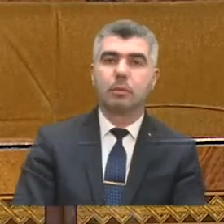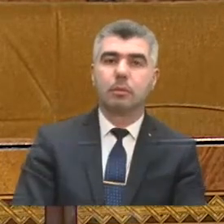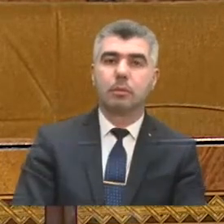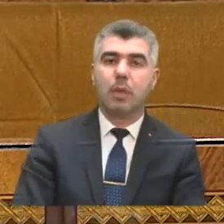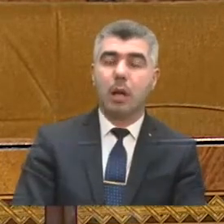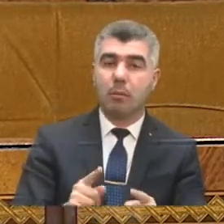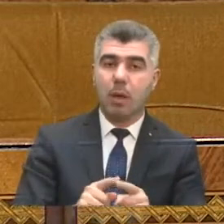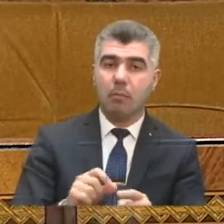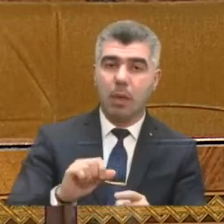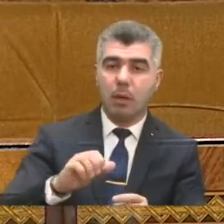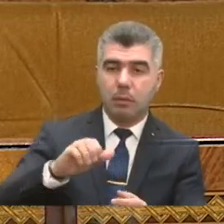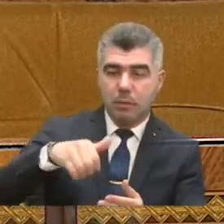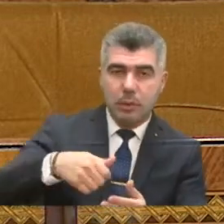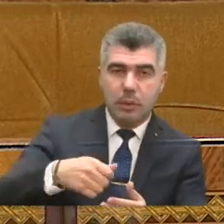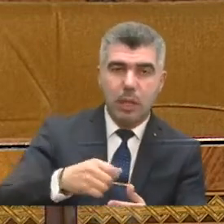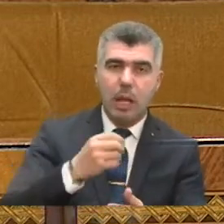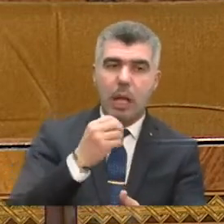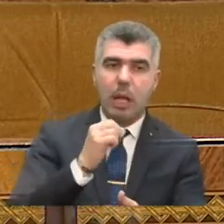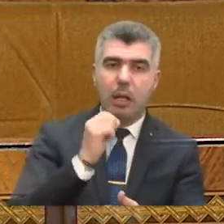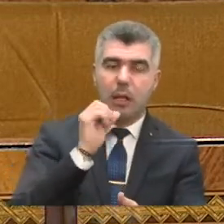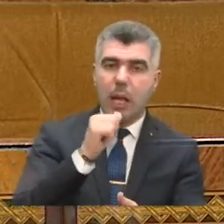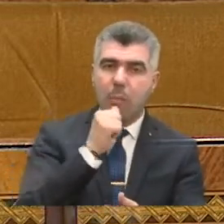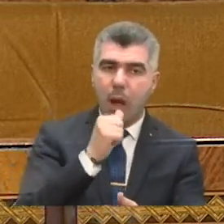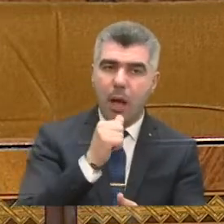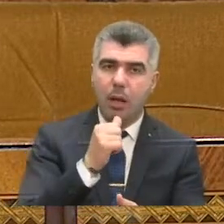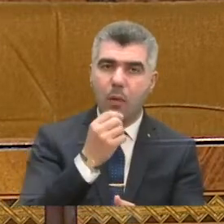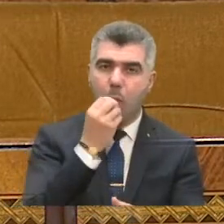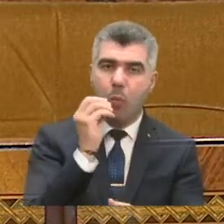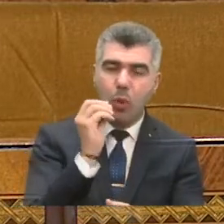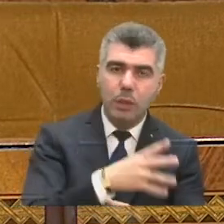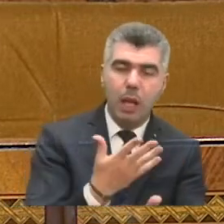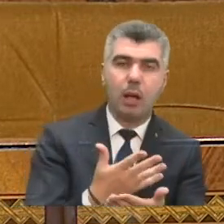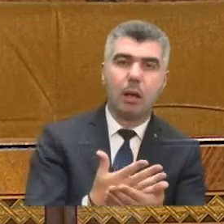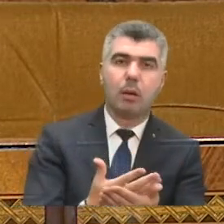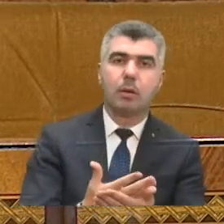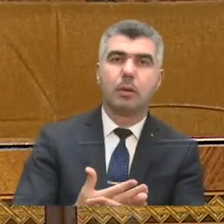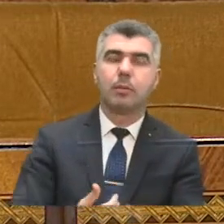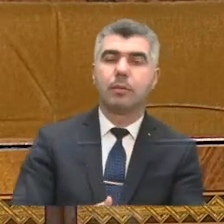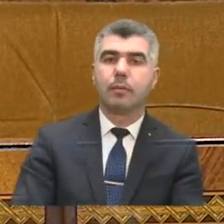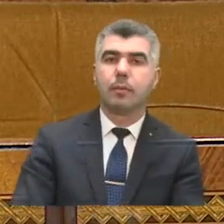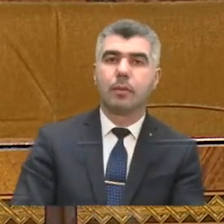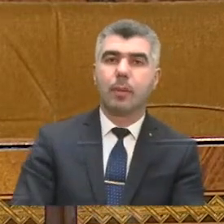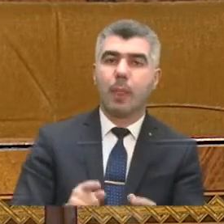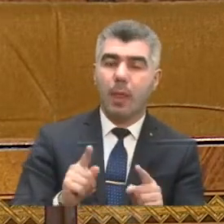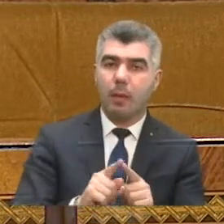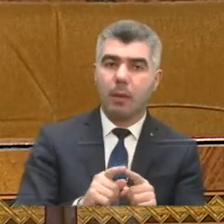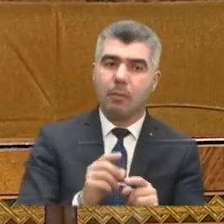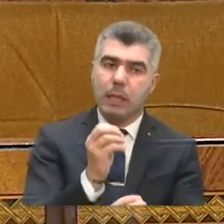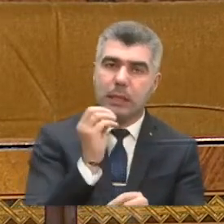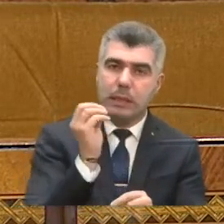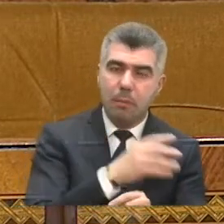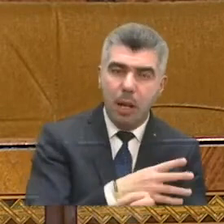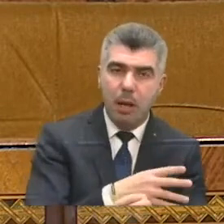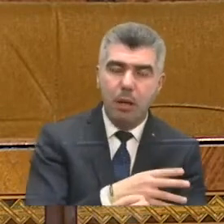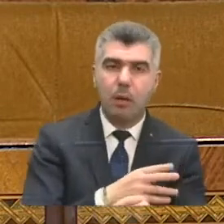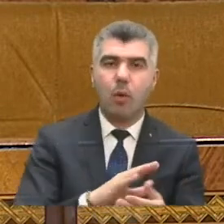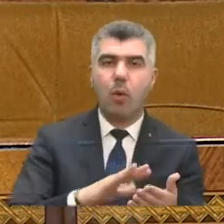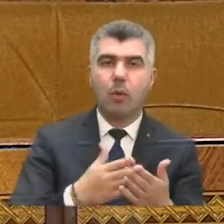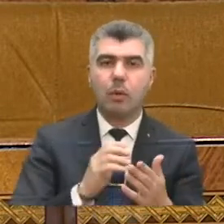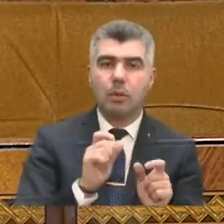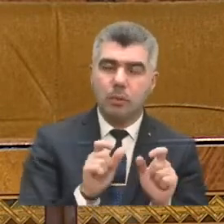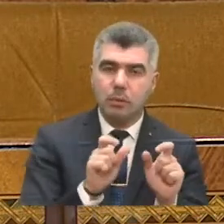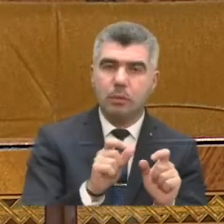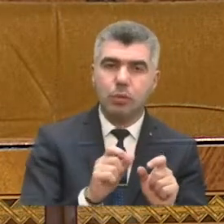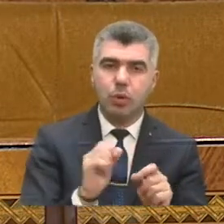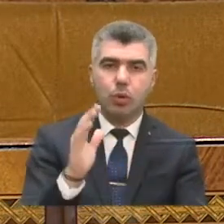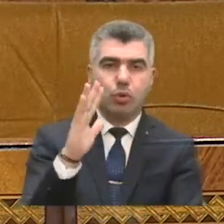المقالع، تلوث المياه، تلوث يعني اللي تحدثوا بعض يعني المطارح، الاقتلاع الاجهاز على